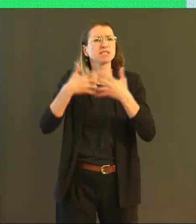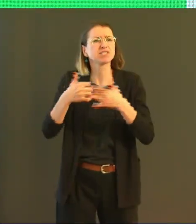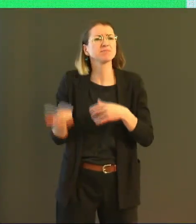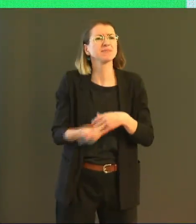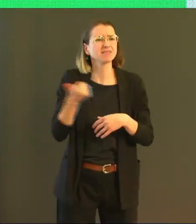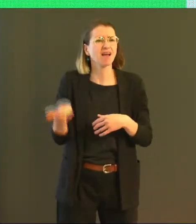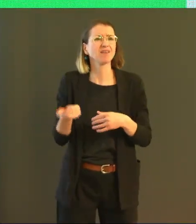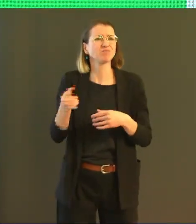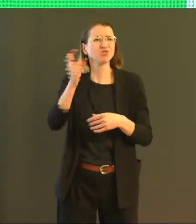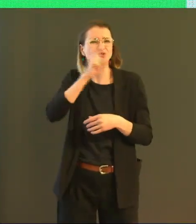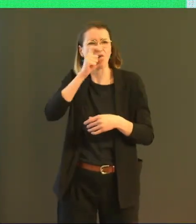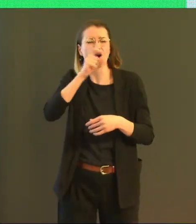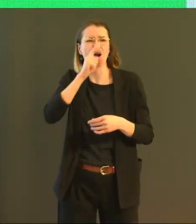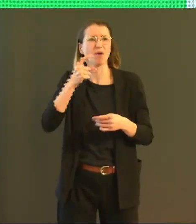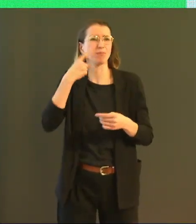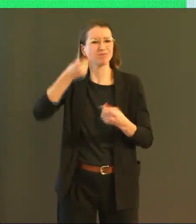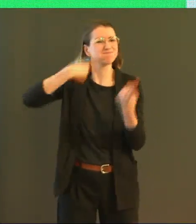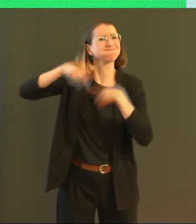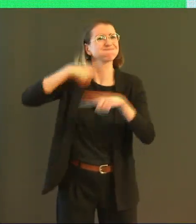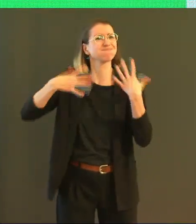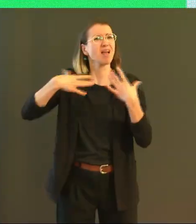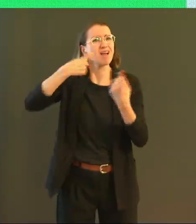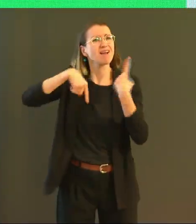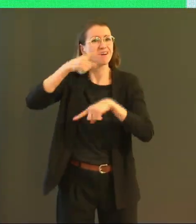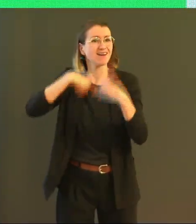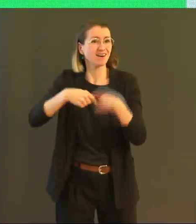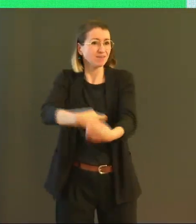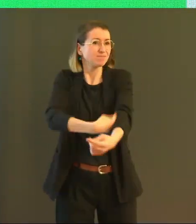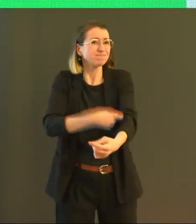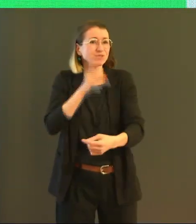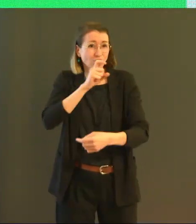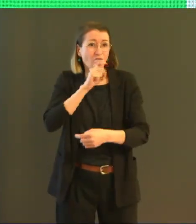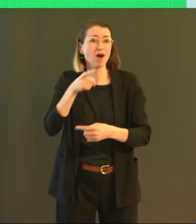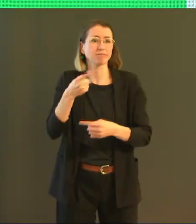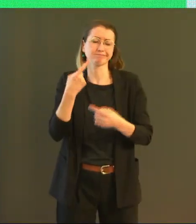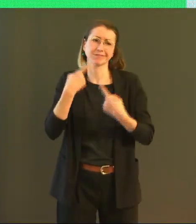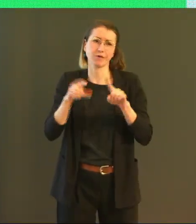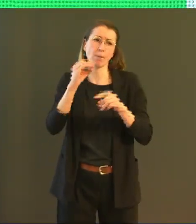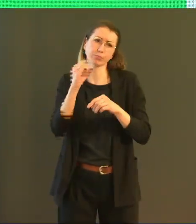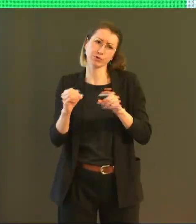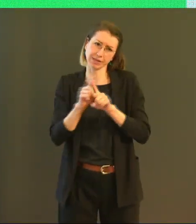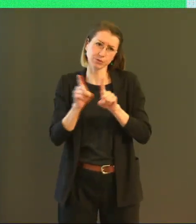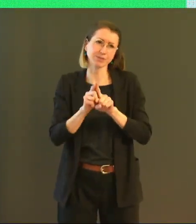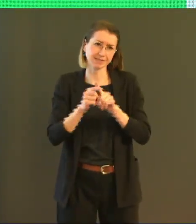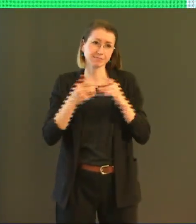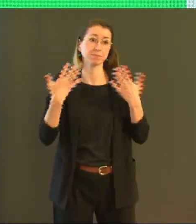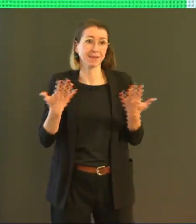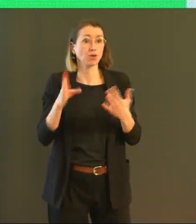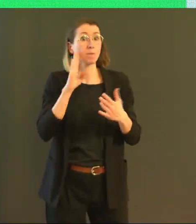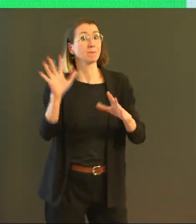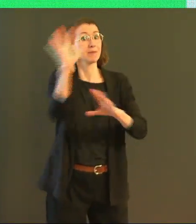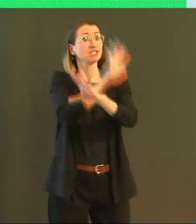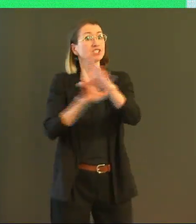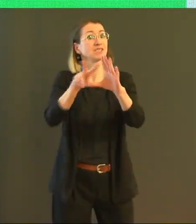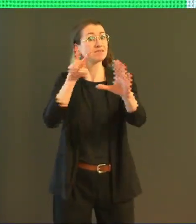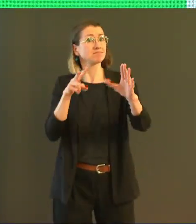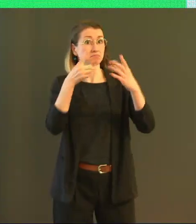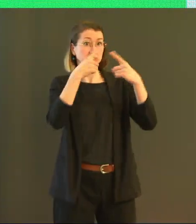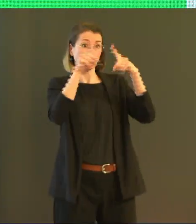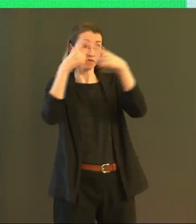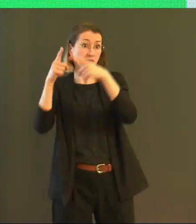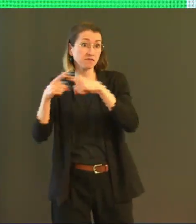on n'a pas de chiffres précis actuellement qui permettent de voir entre réanimation ou entre régions ce qui se passe ces analyses plus